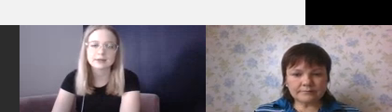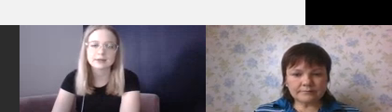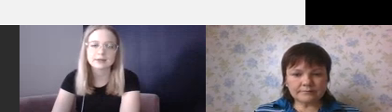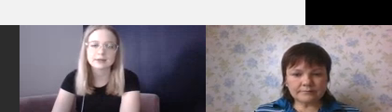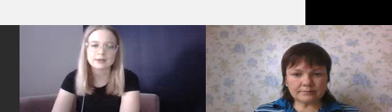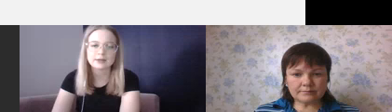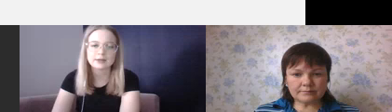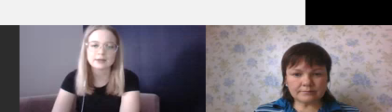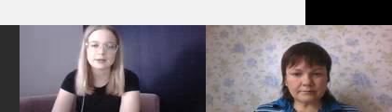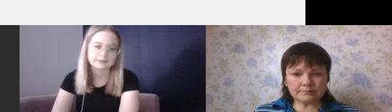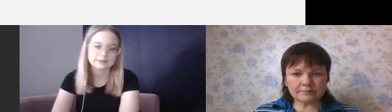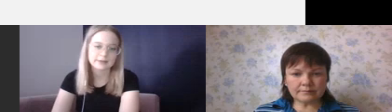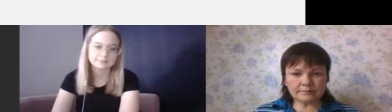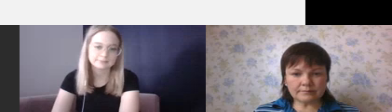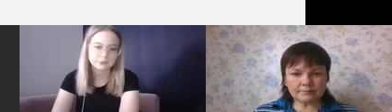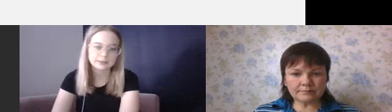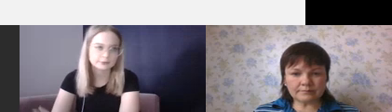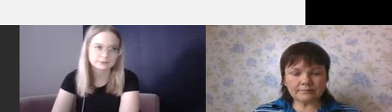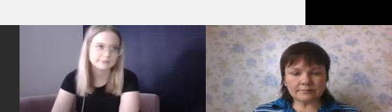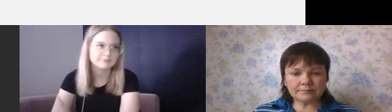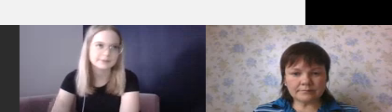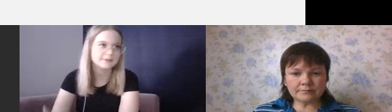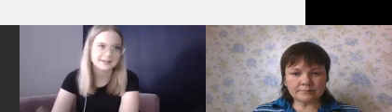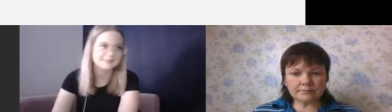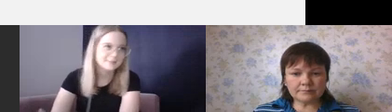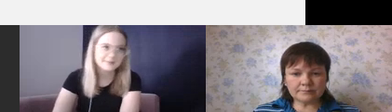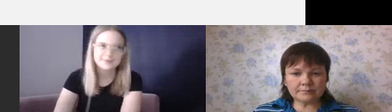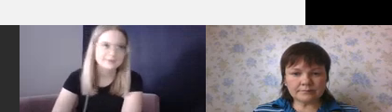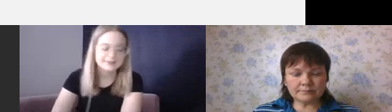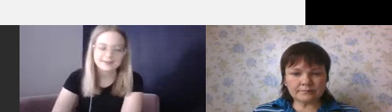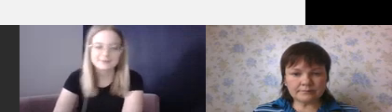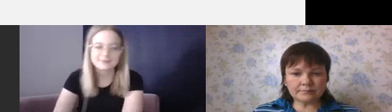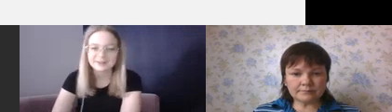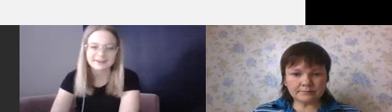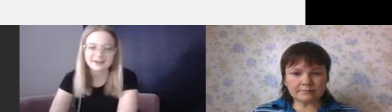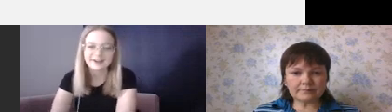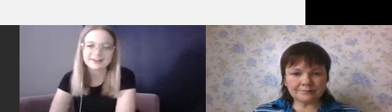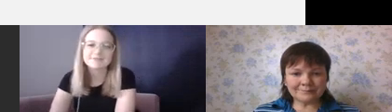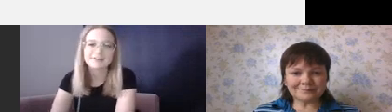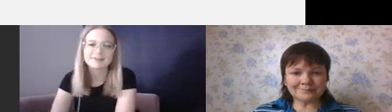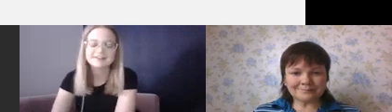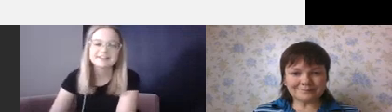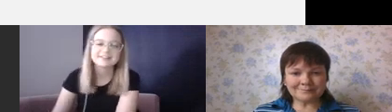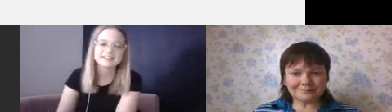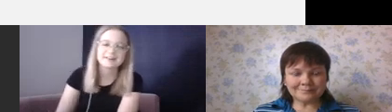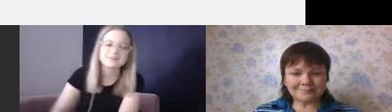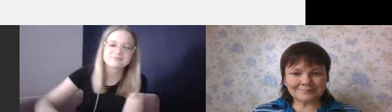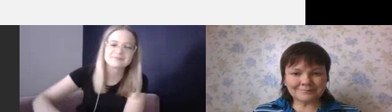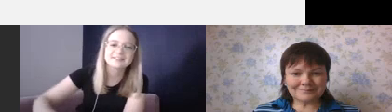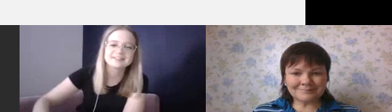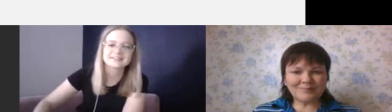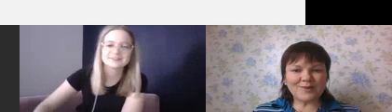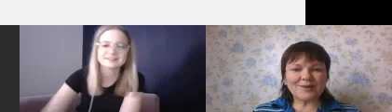ja mõlemal on laia matemaatikat vaja. Kui nad nüüd viimase, ma ei tea, nädalaga ei ole ma